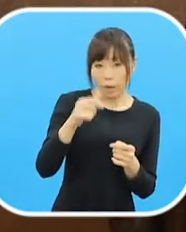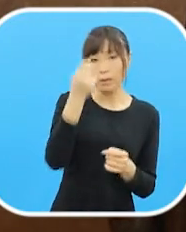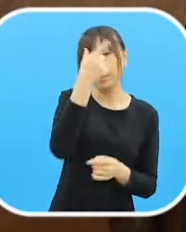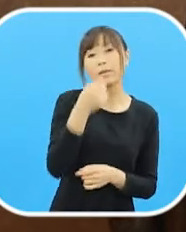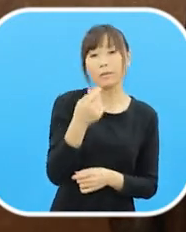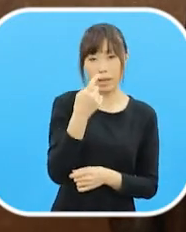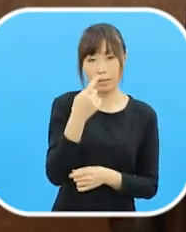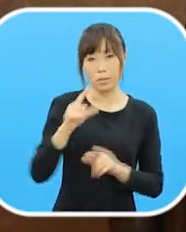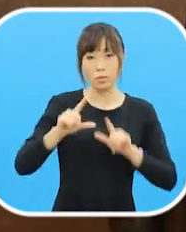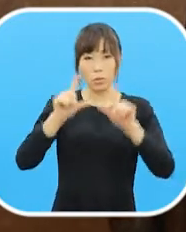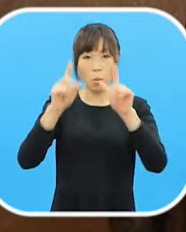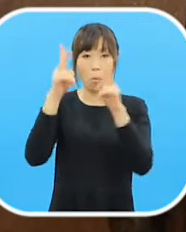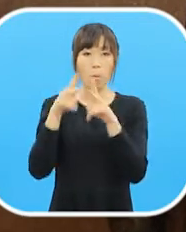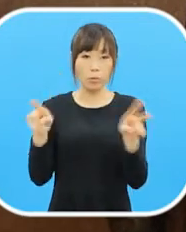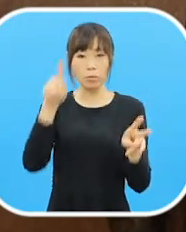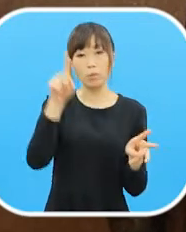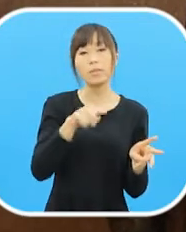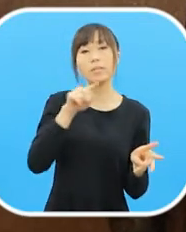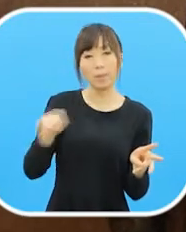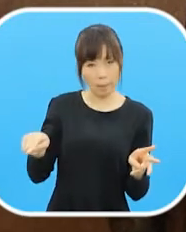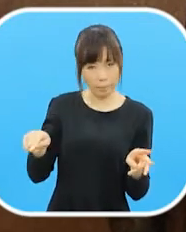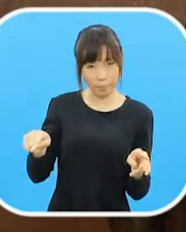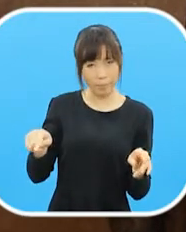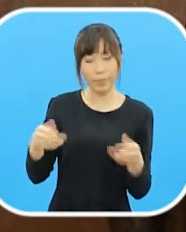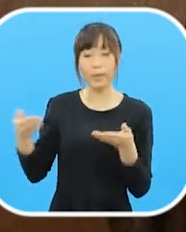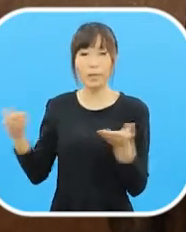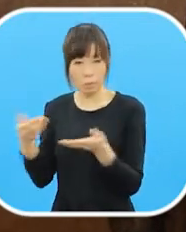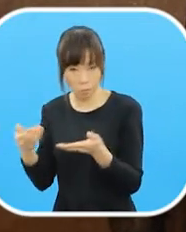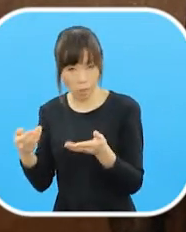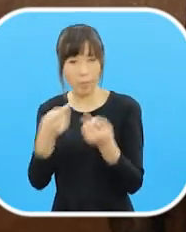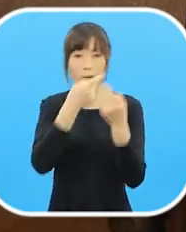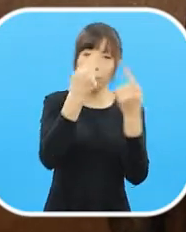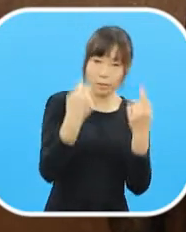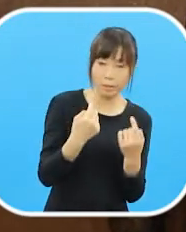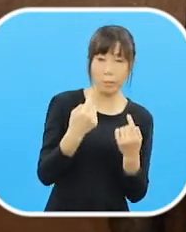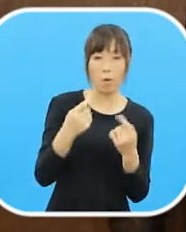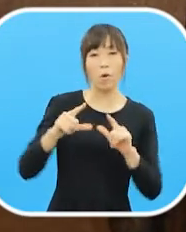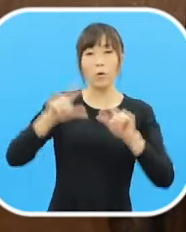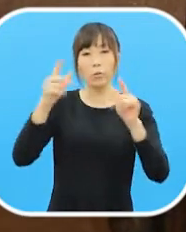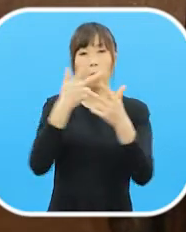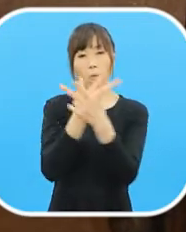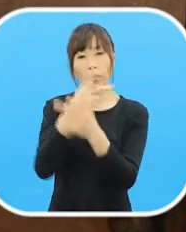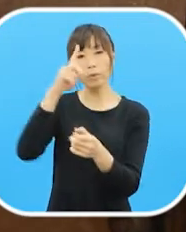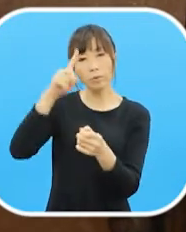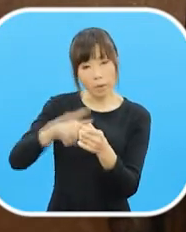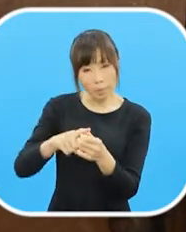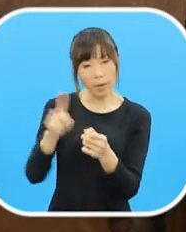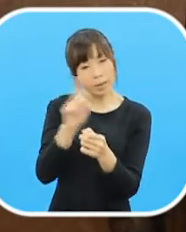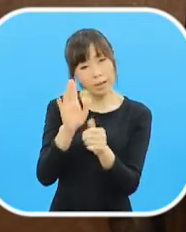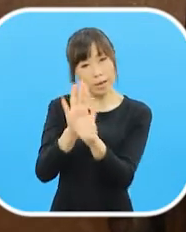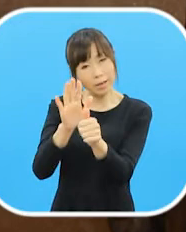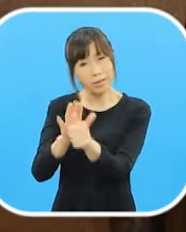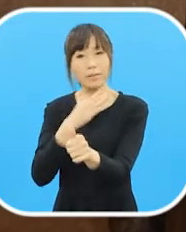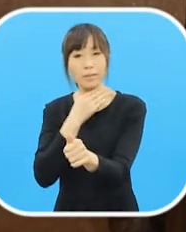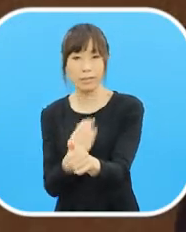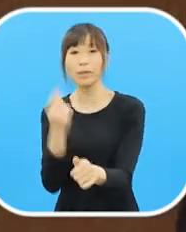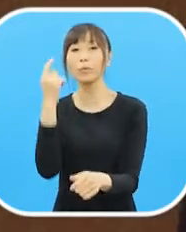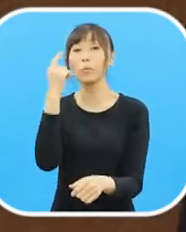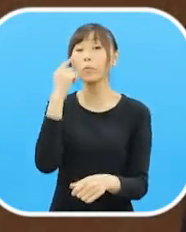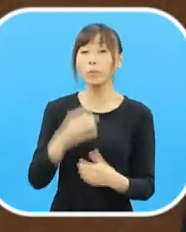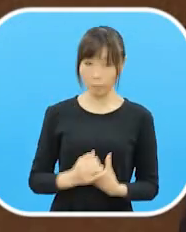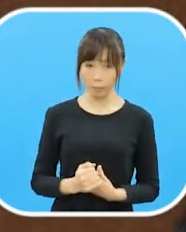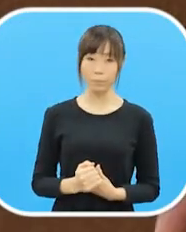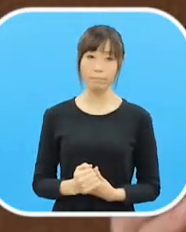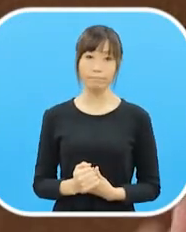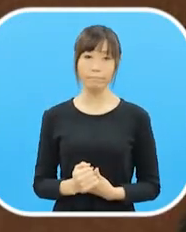仕事であってもそれからそうじゃなくても東北のために何か力になりたいなと思ってます、